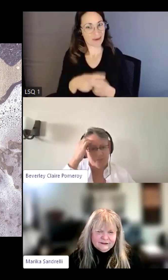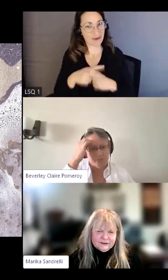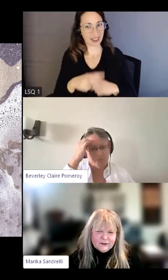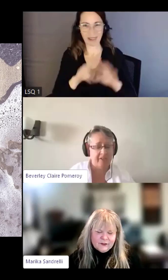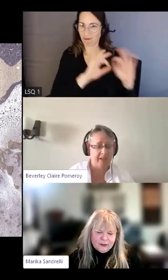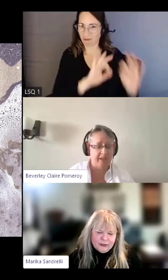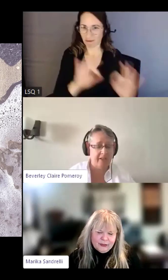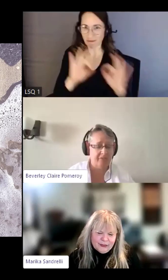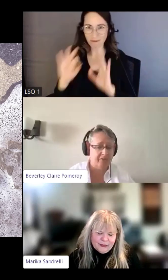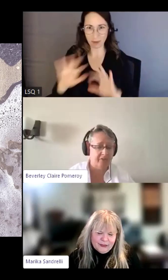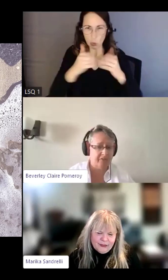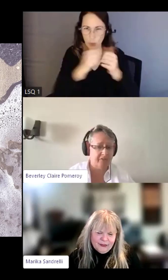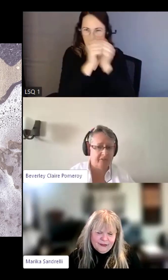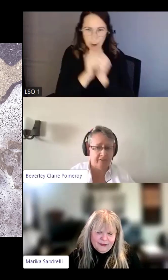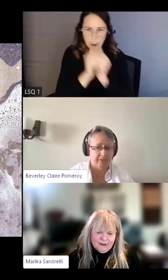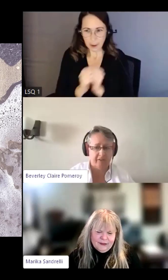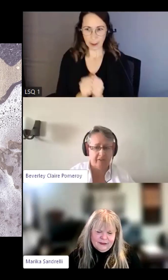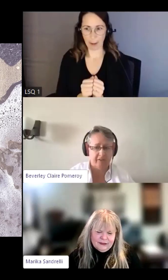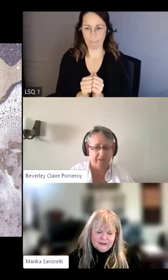votre participation aujourd'hui.